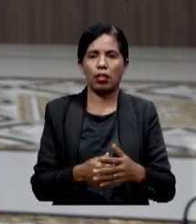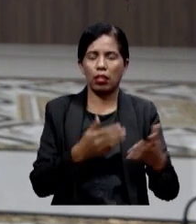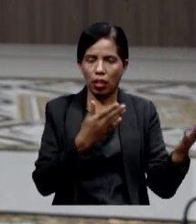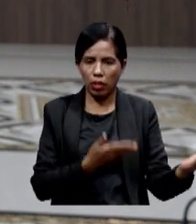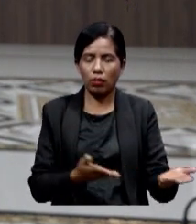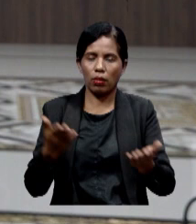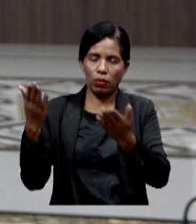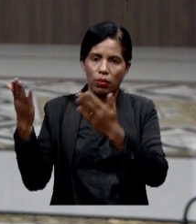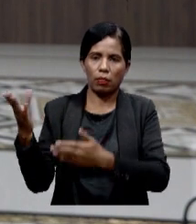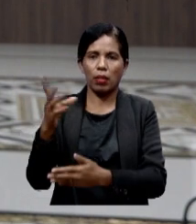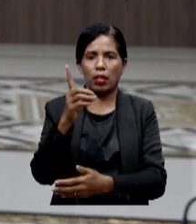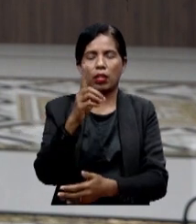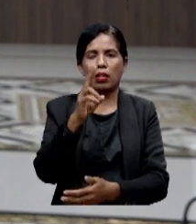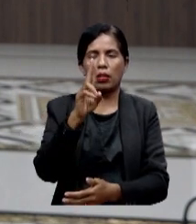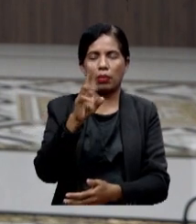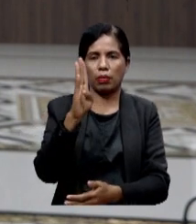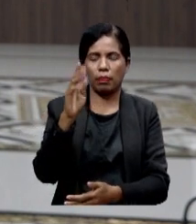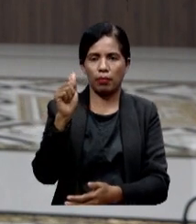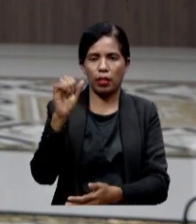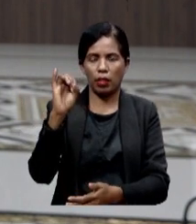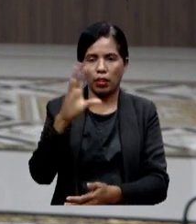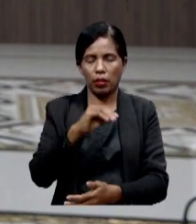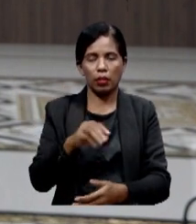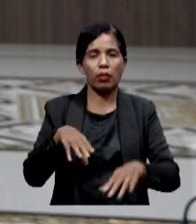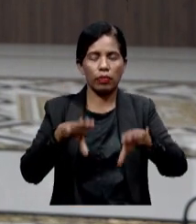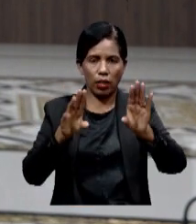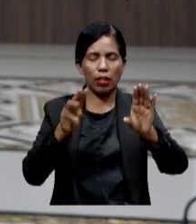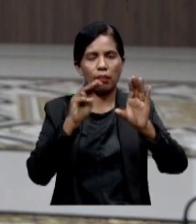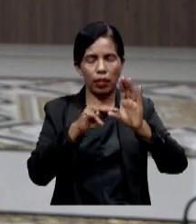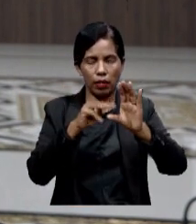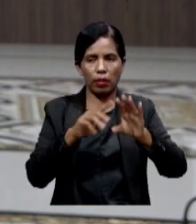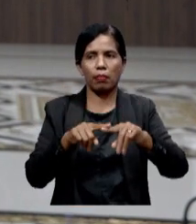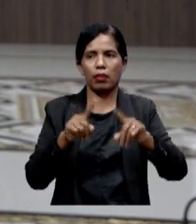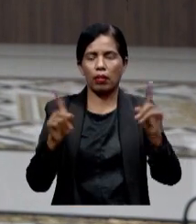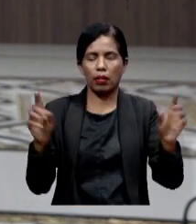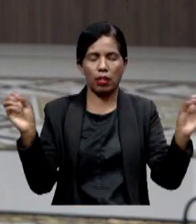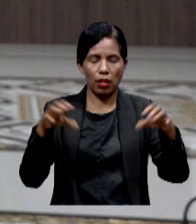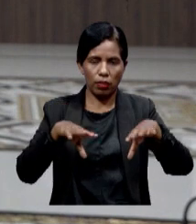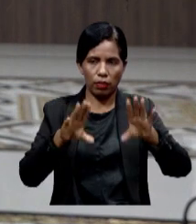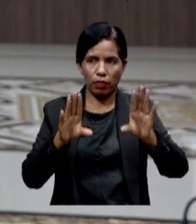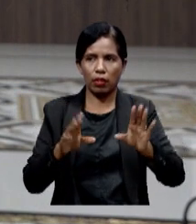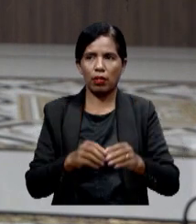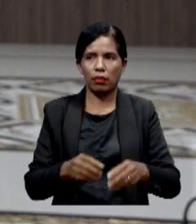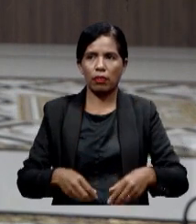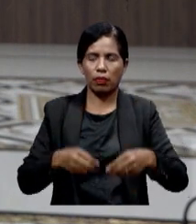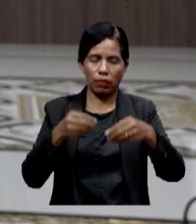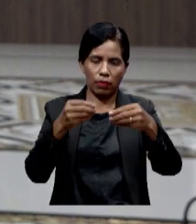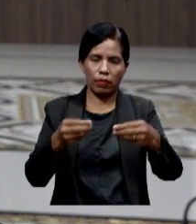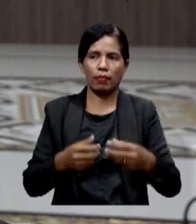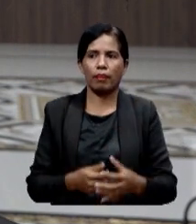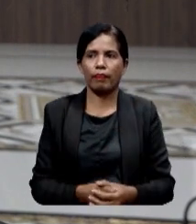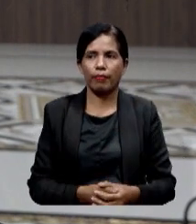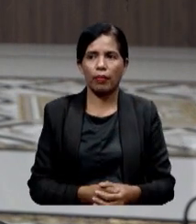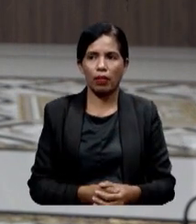ba Dubai ho di belehetan Mercado. Mabese la fan e la sosa carico fo fil valvanai.